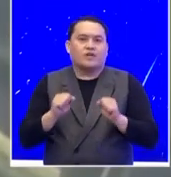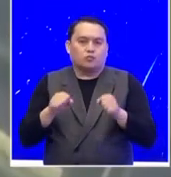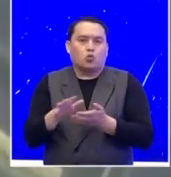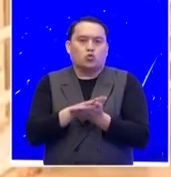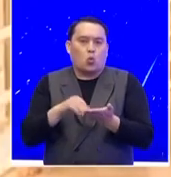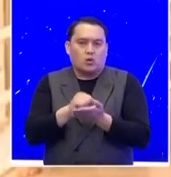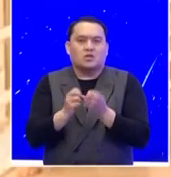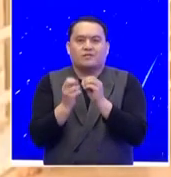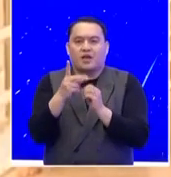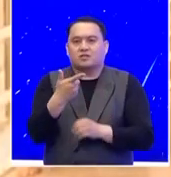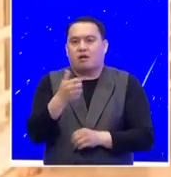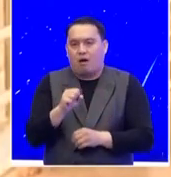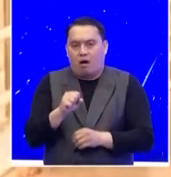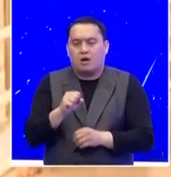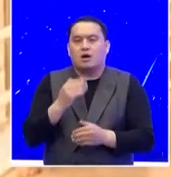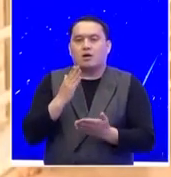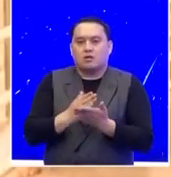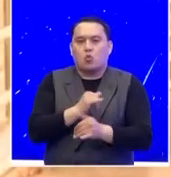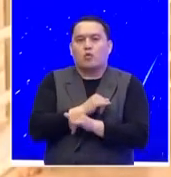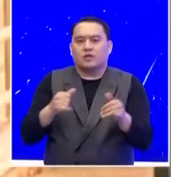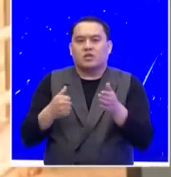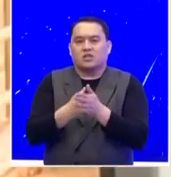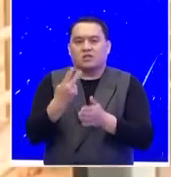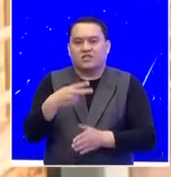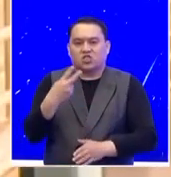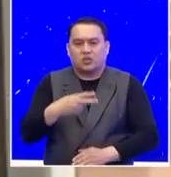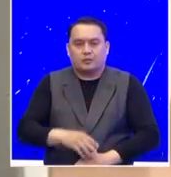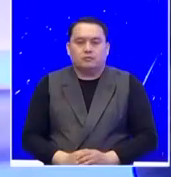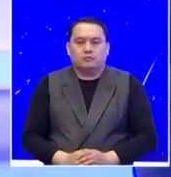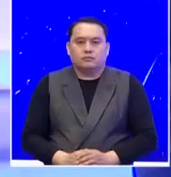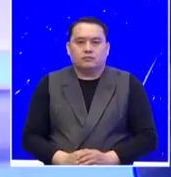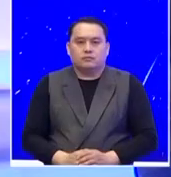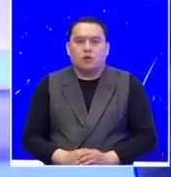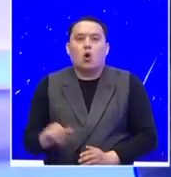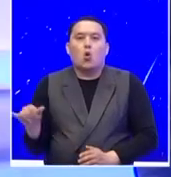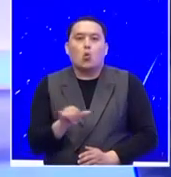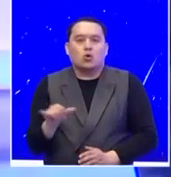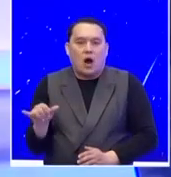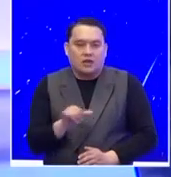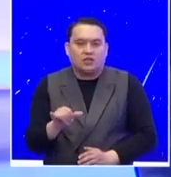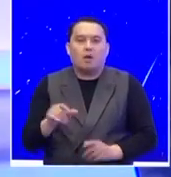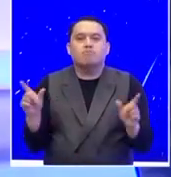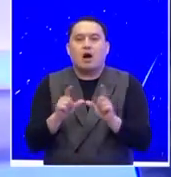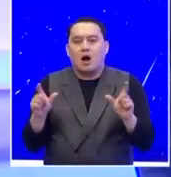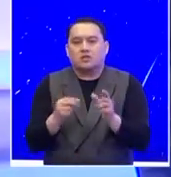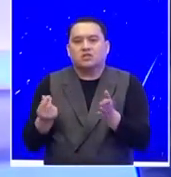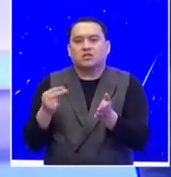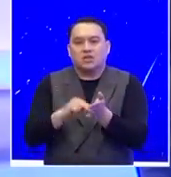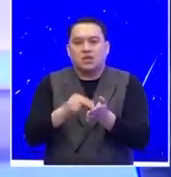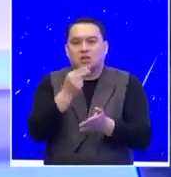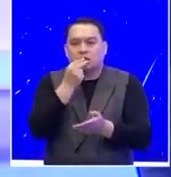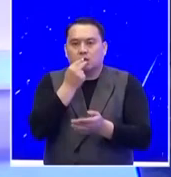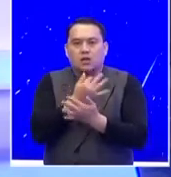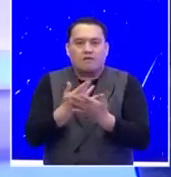на 12 гектарах. В скором времени хотят расширить до 20. В уральских супермаркетах цены на продовольственные